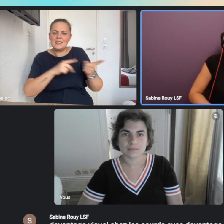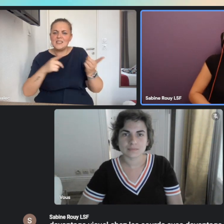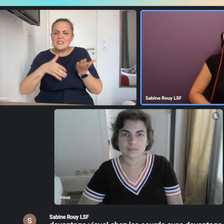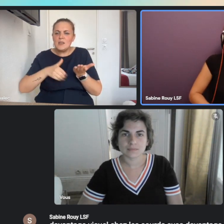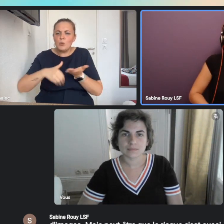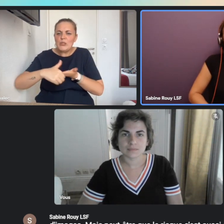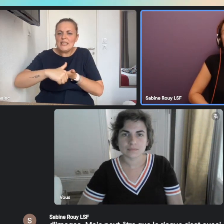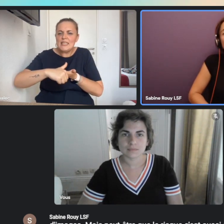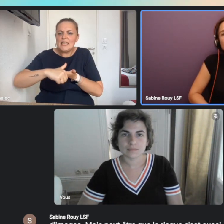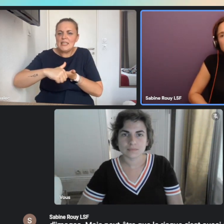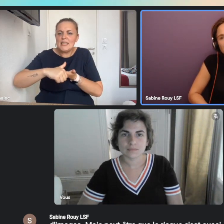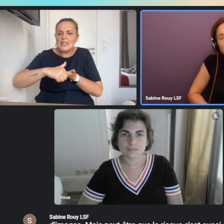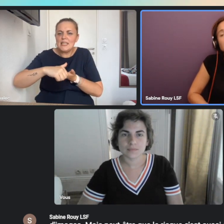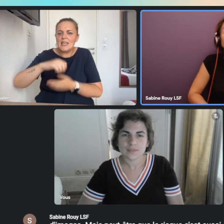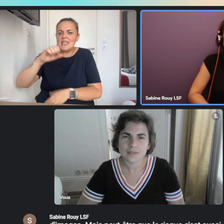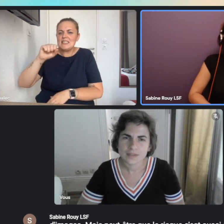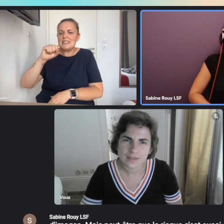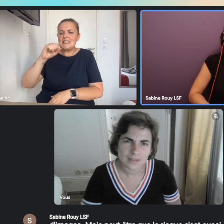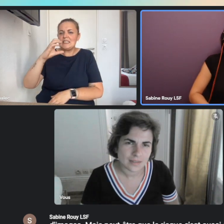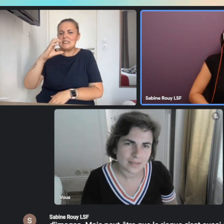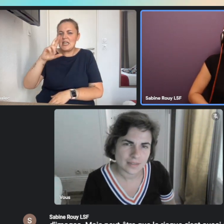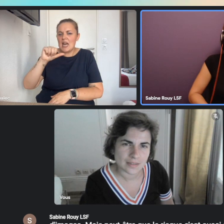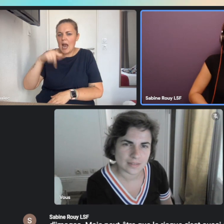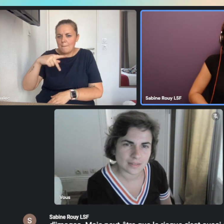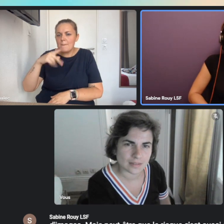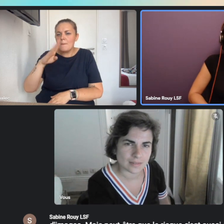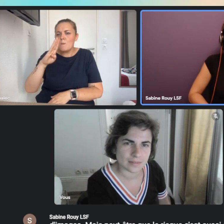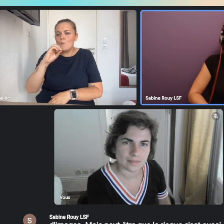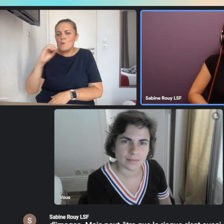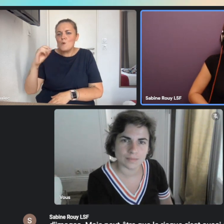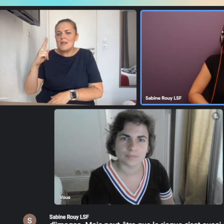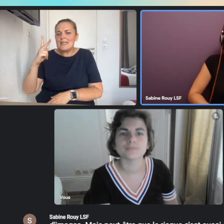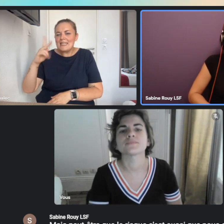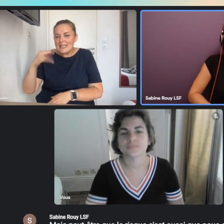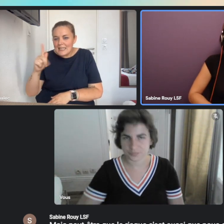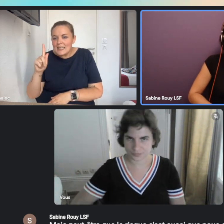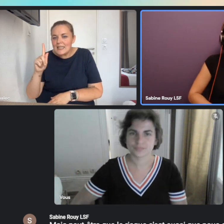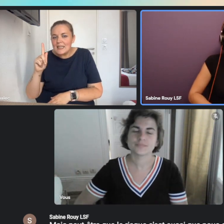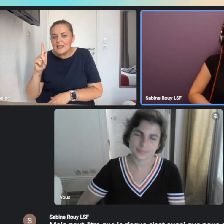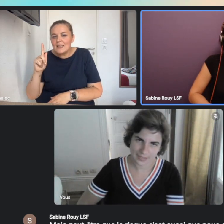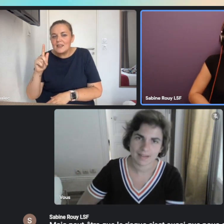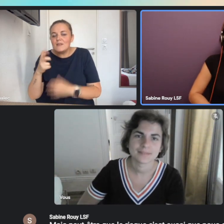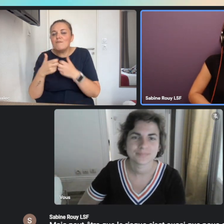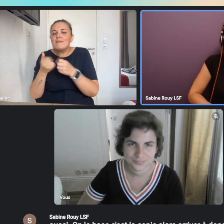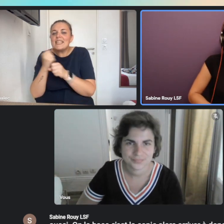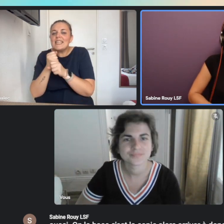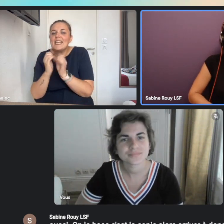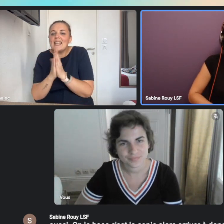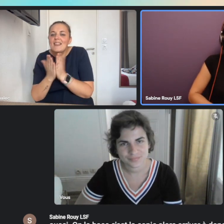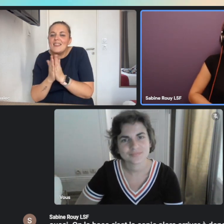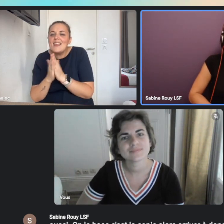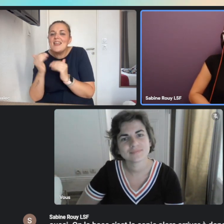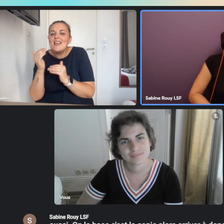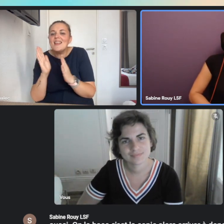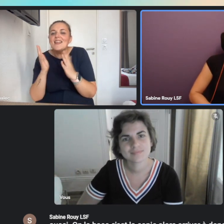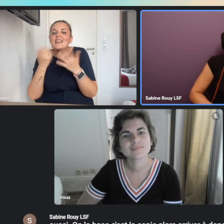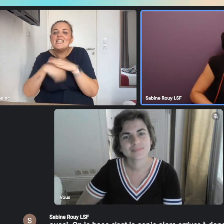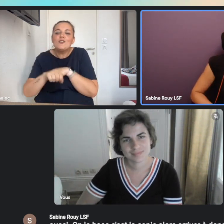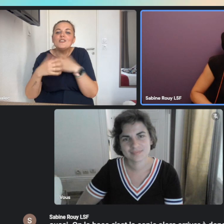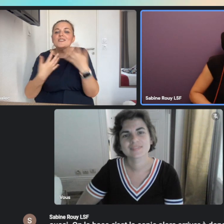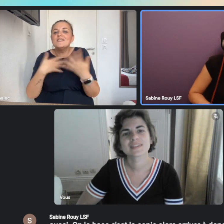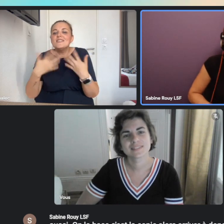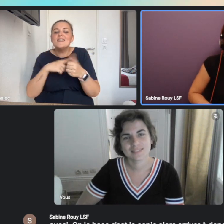sourds, ils utilisaient davantage, par exemple, le scrapbooking. Le scrapbooking. Pour créer